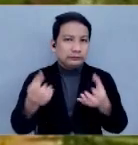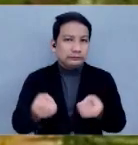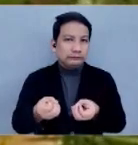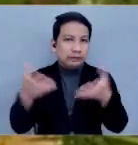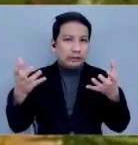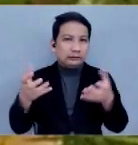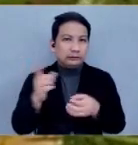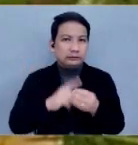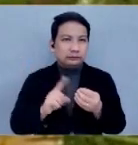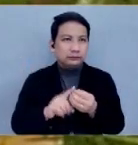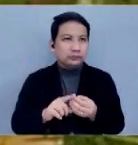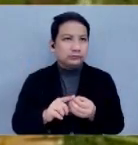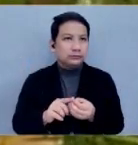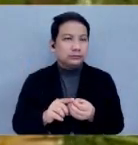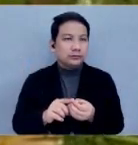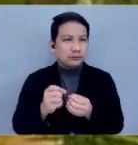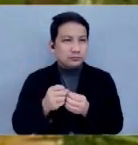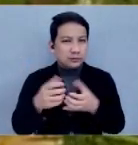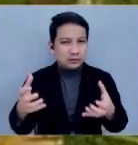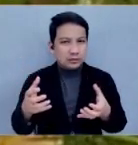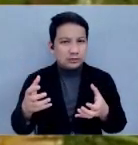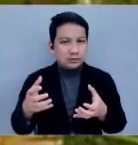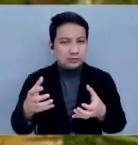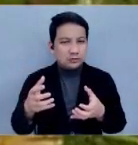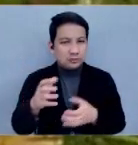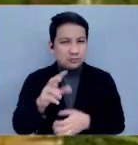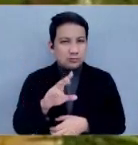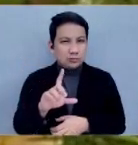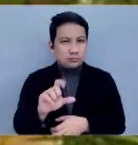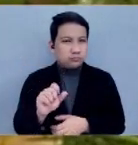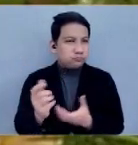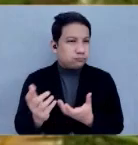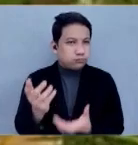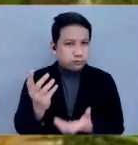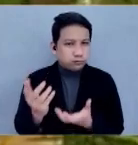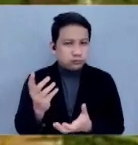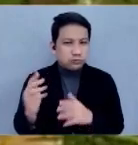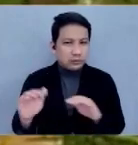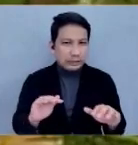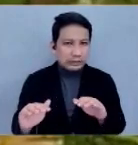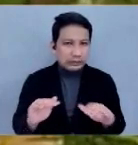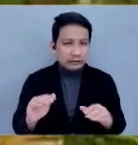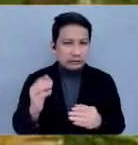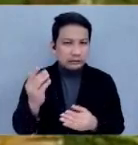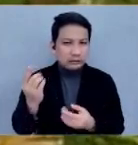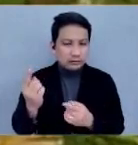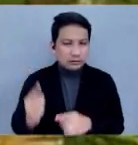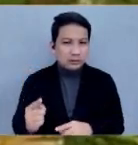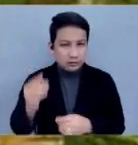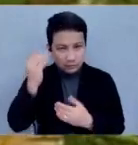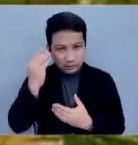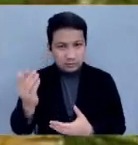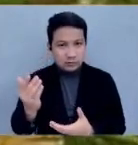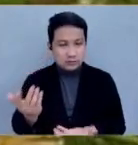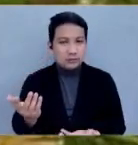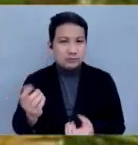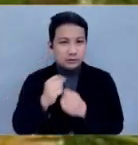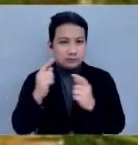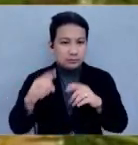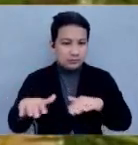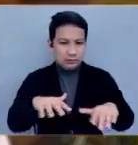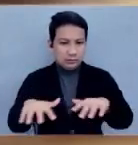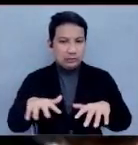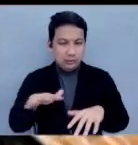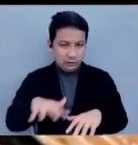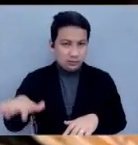parang pumutok na bulkan o lindol, ganun po. Parang yumanig po yung